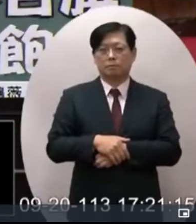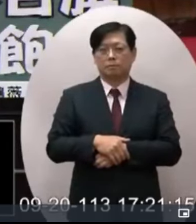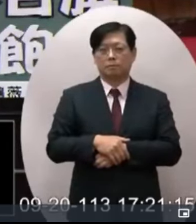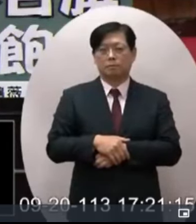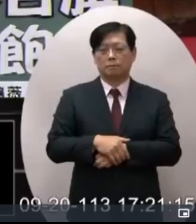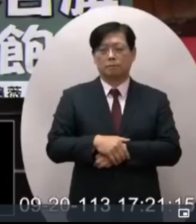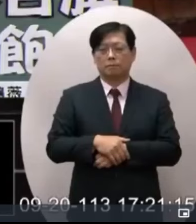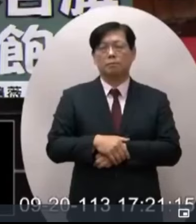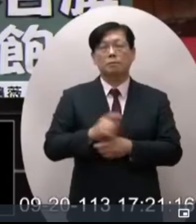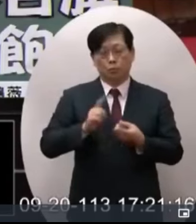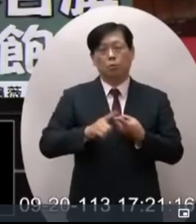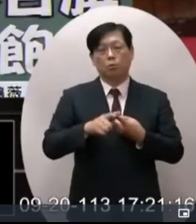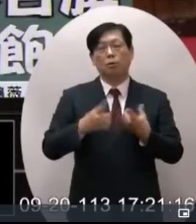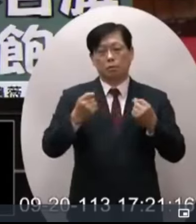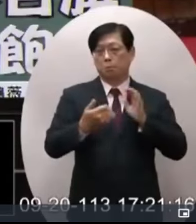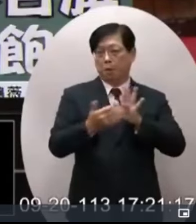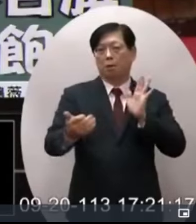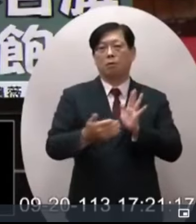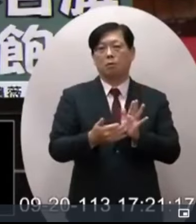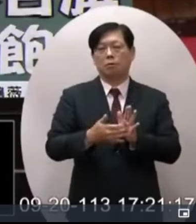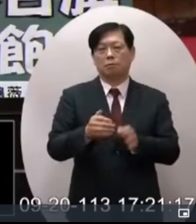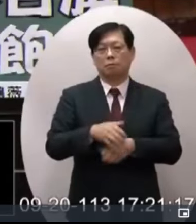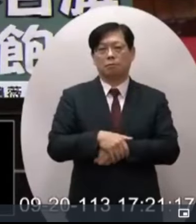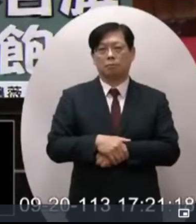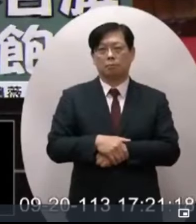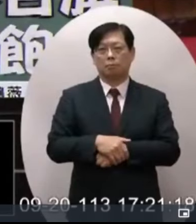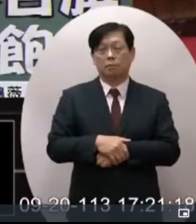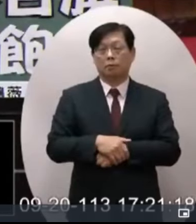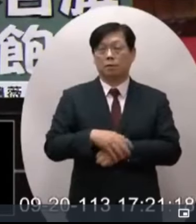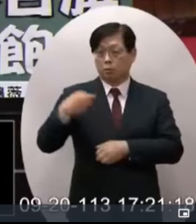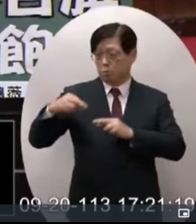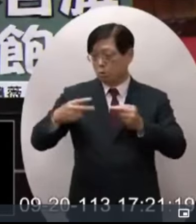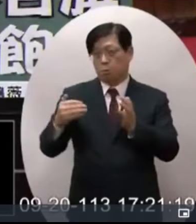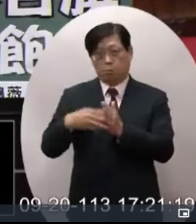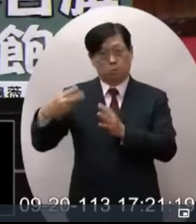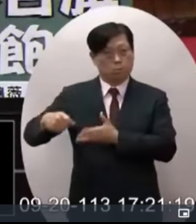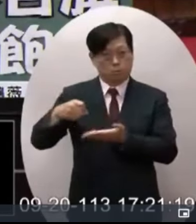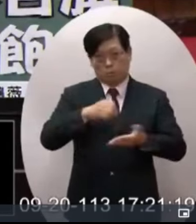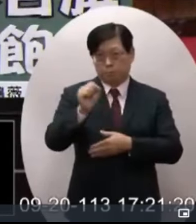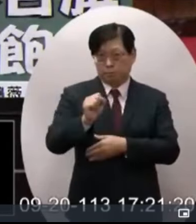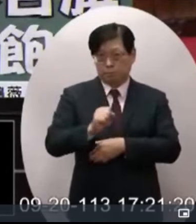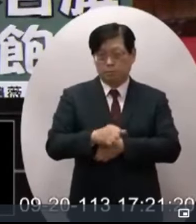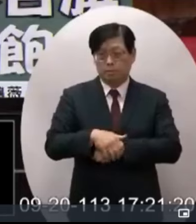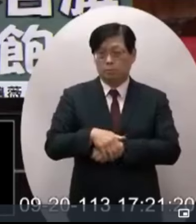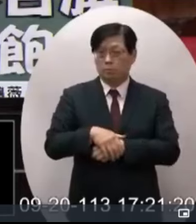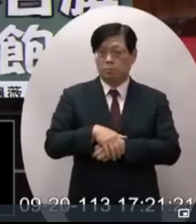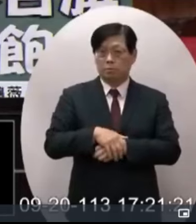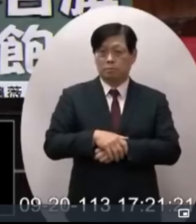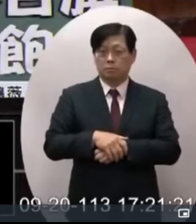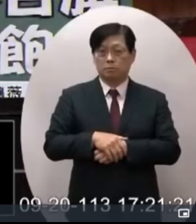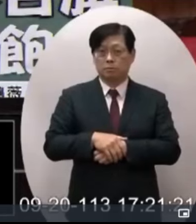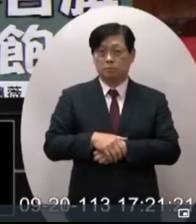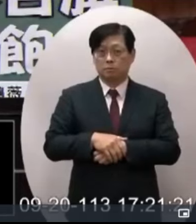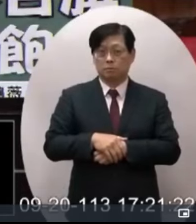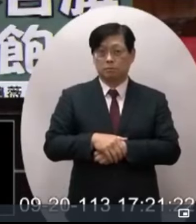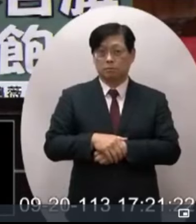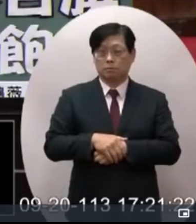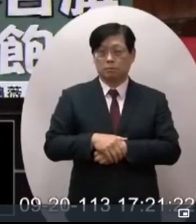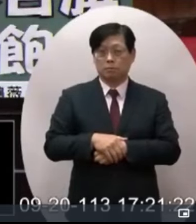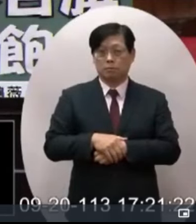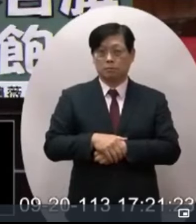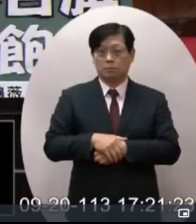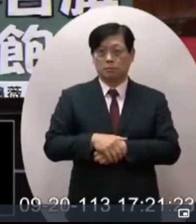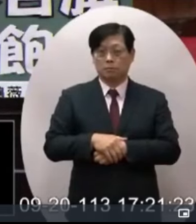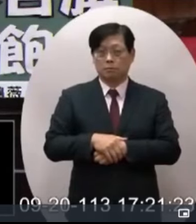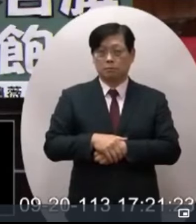本来就已经送了。 对啊，被你们驳了。 对，我们已经在。 他要修正再送，不行吗？ 我们没有叫他补件，我们就是